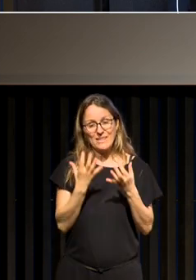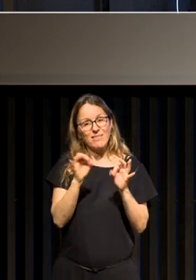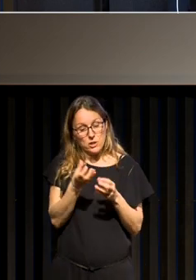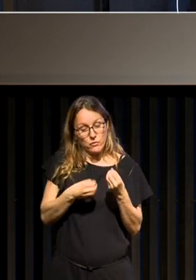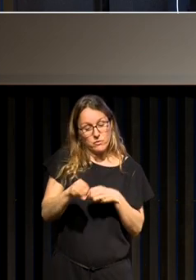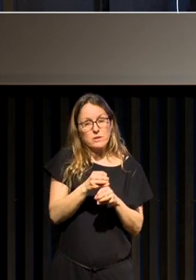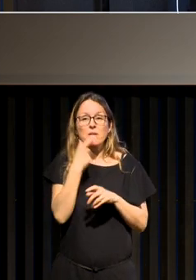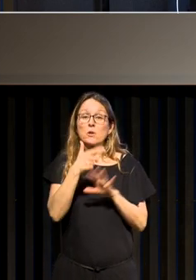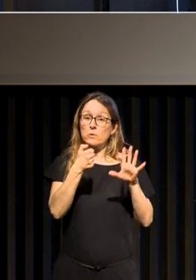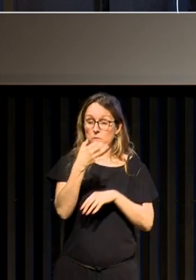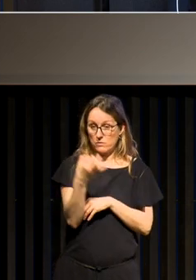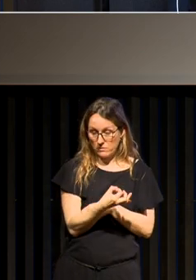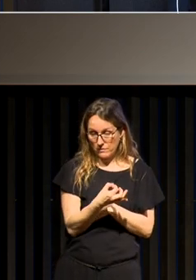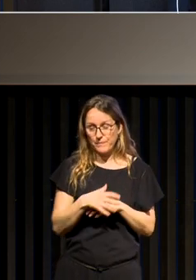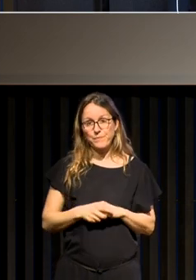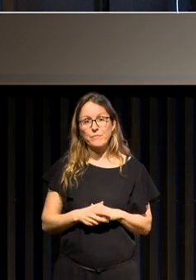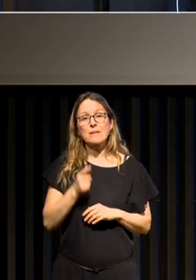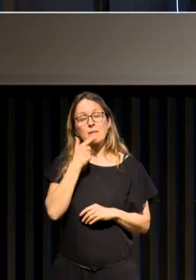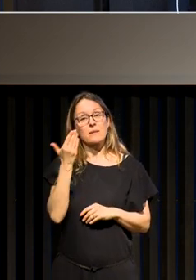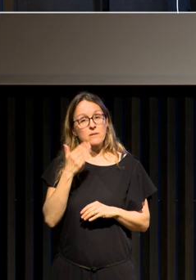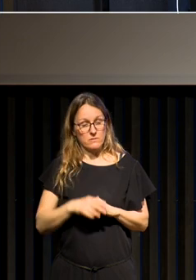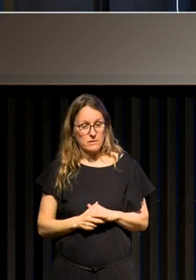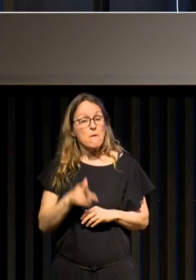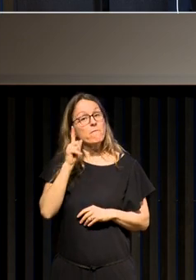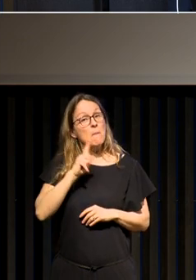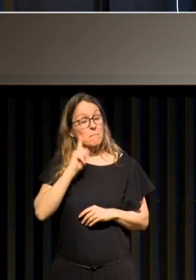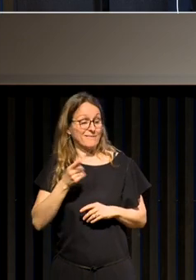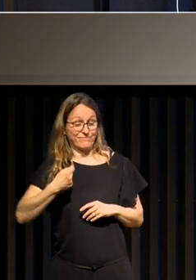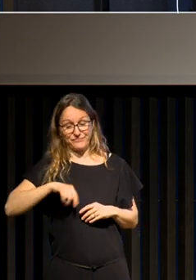avez 60%. Autrement dit, on dit aux dames